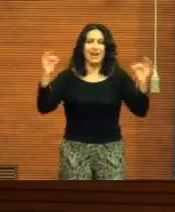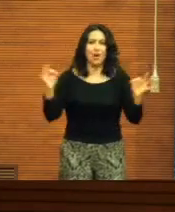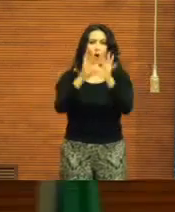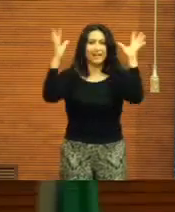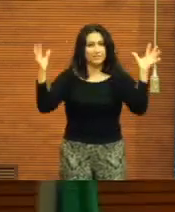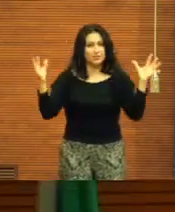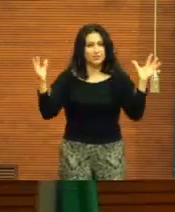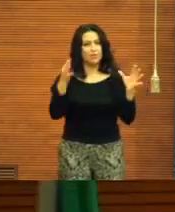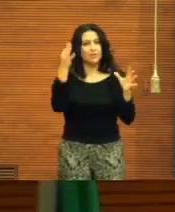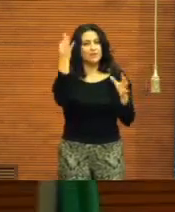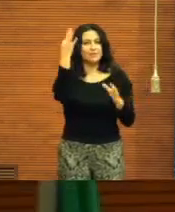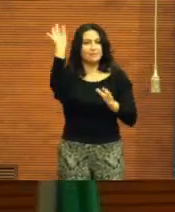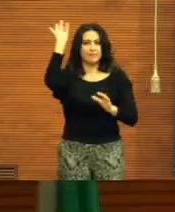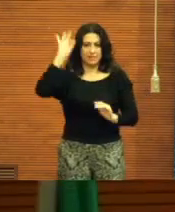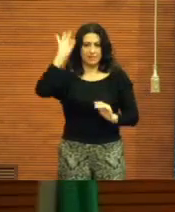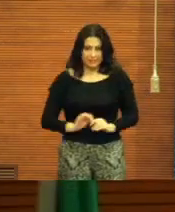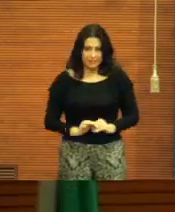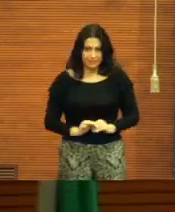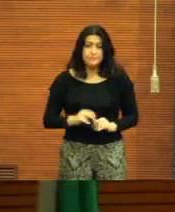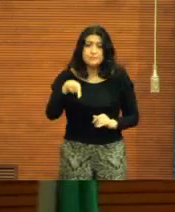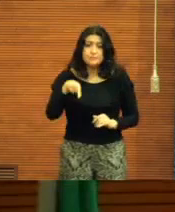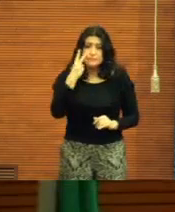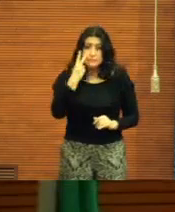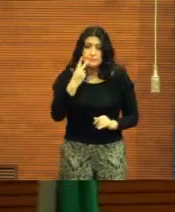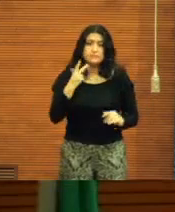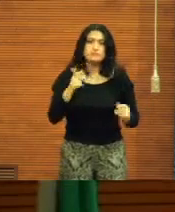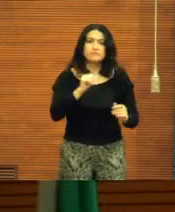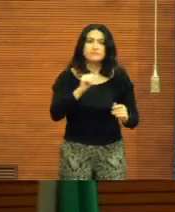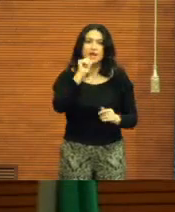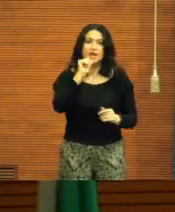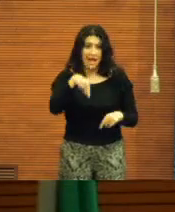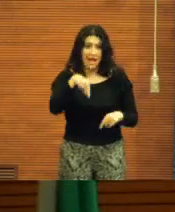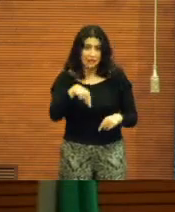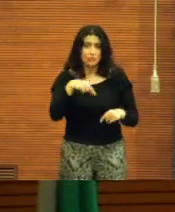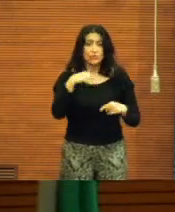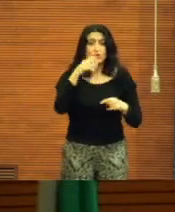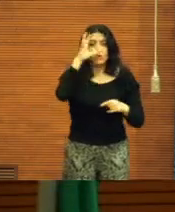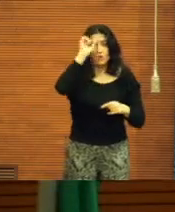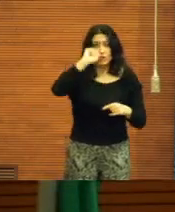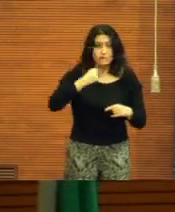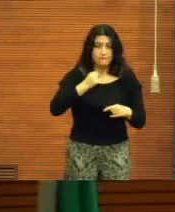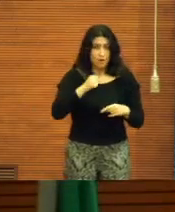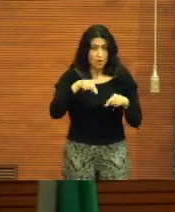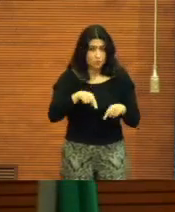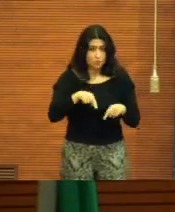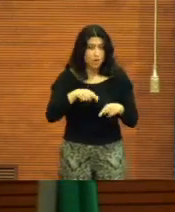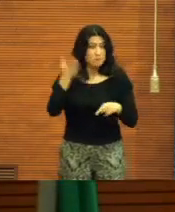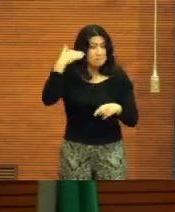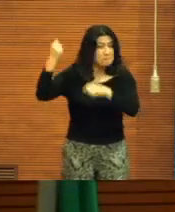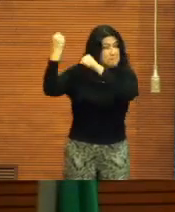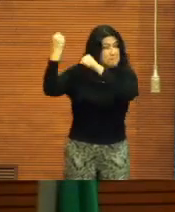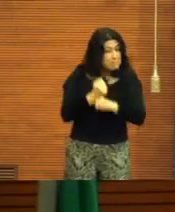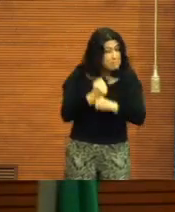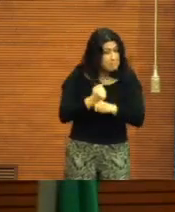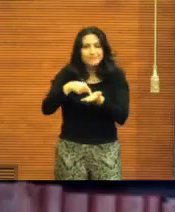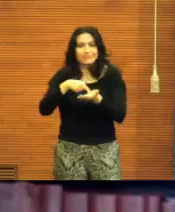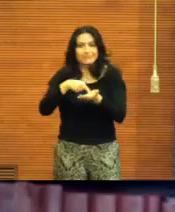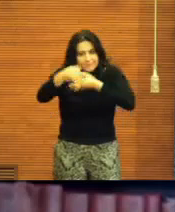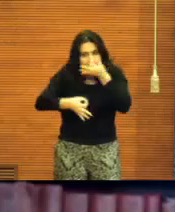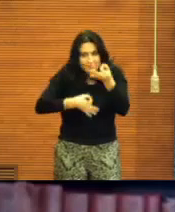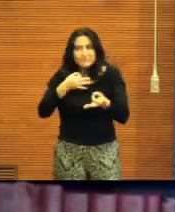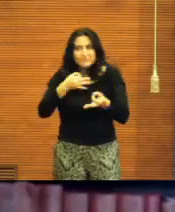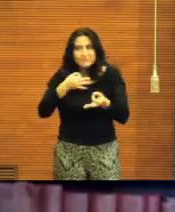decisioni che mostrano spesso fermezza e coraggio per respingere gli attacchi di chi evidentemente quel cambiamento lo teme.